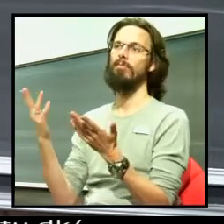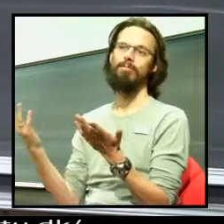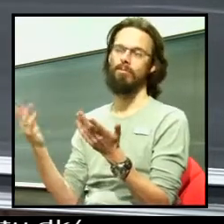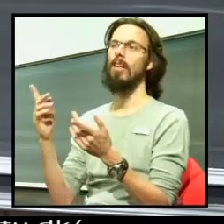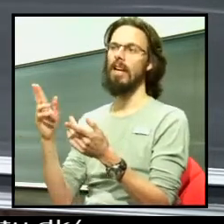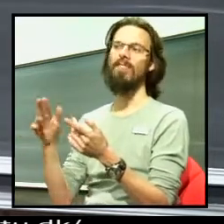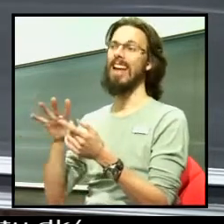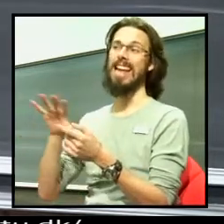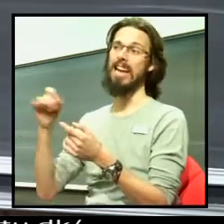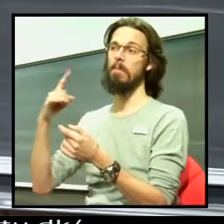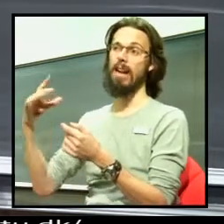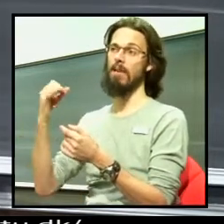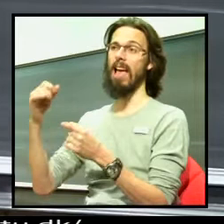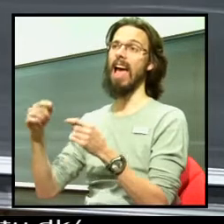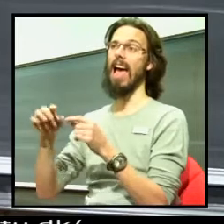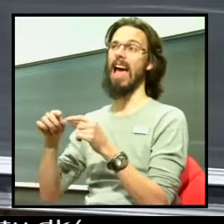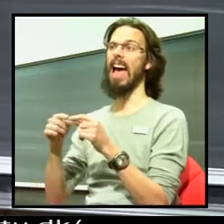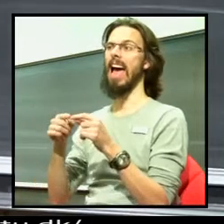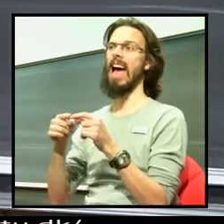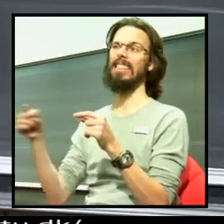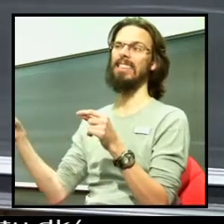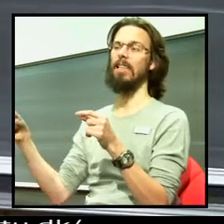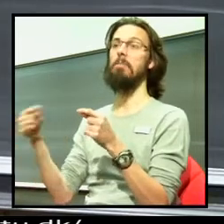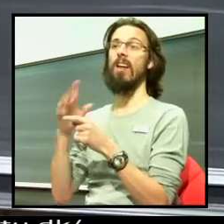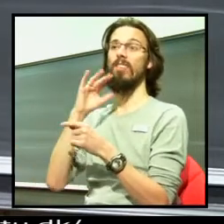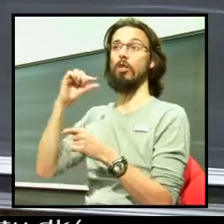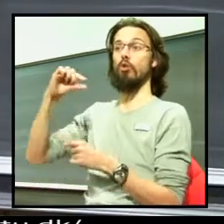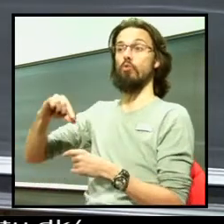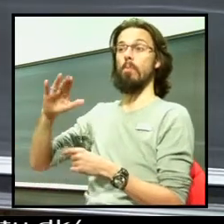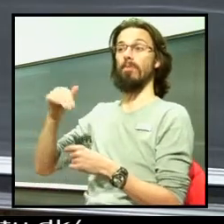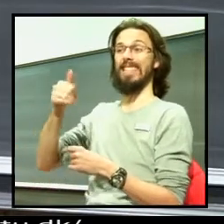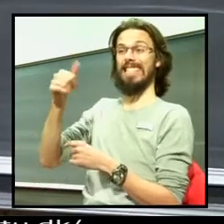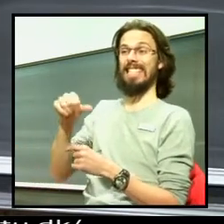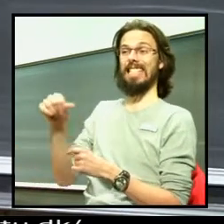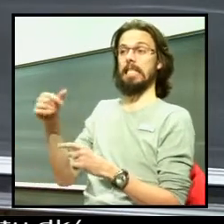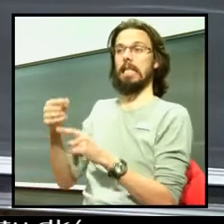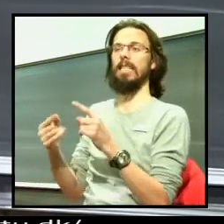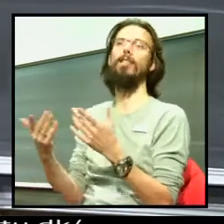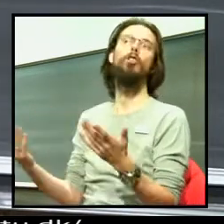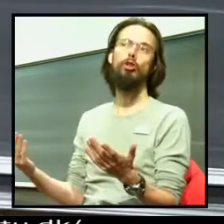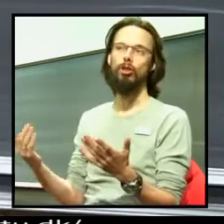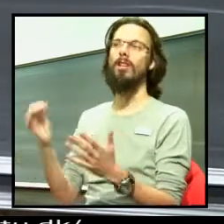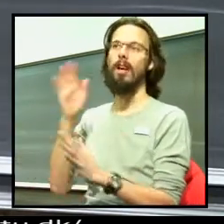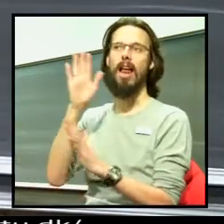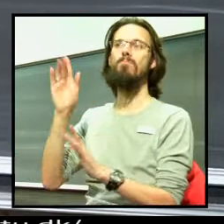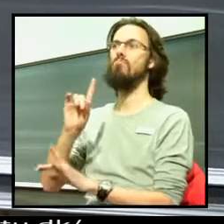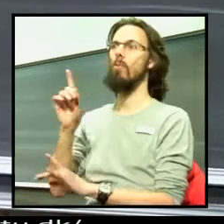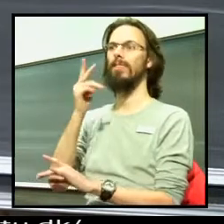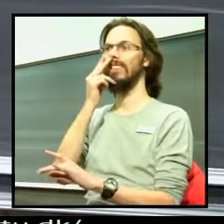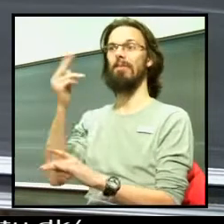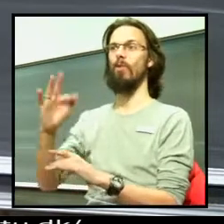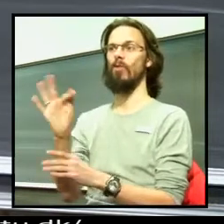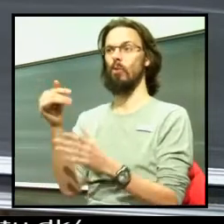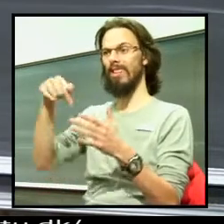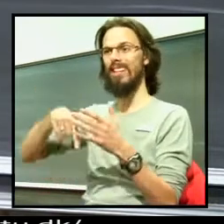men hvis nu Q var en tiende del eller sådan et eller andet, så er det jo klart, at så må man ikke kigge på funktionen i 0,